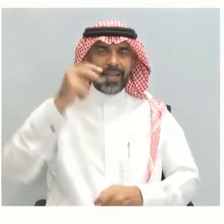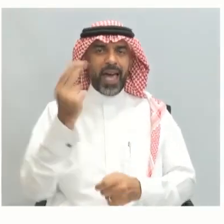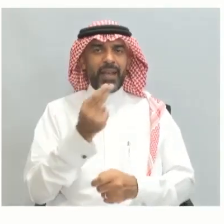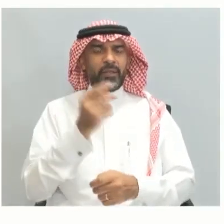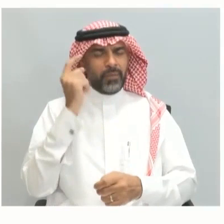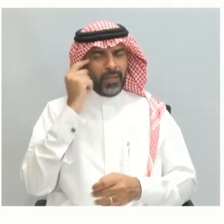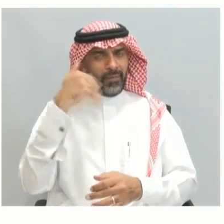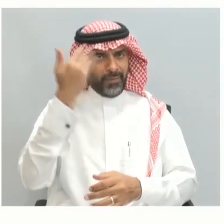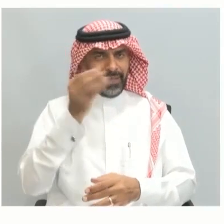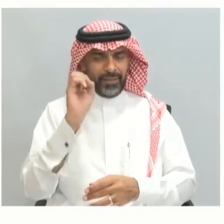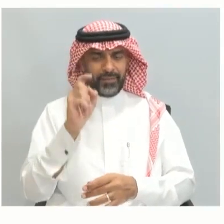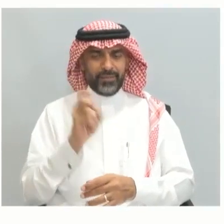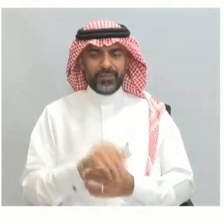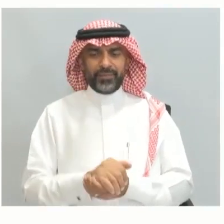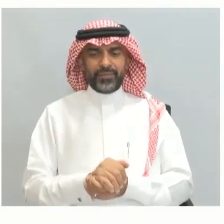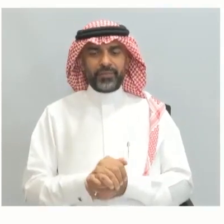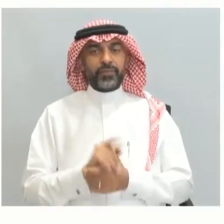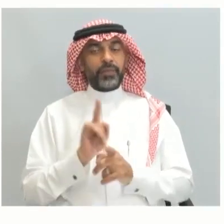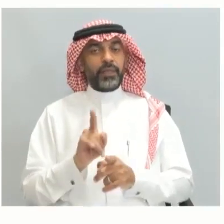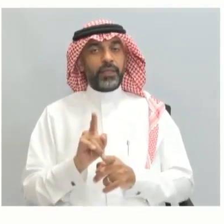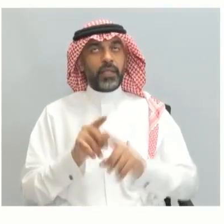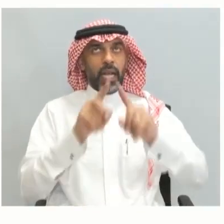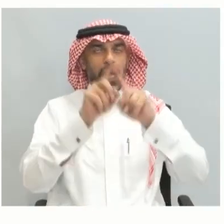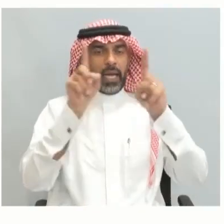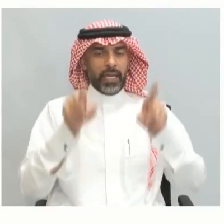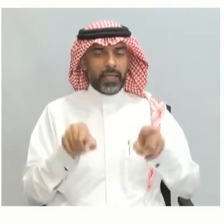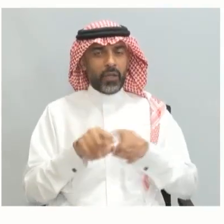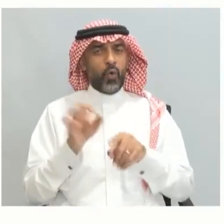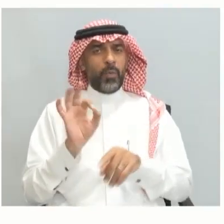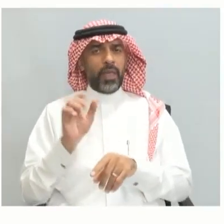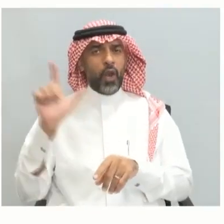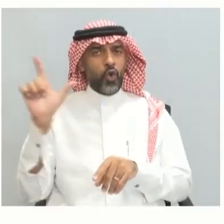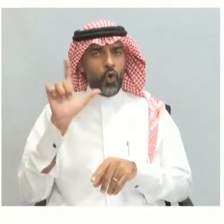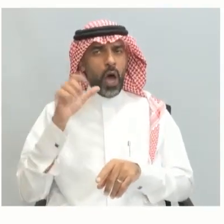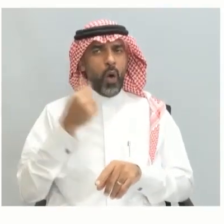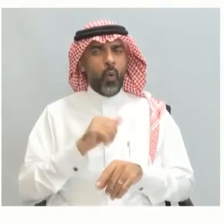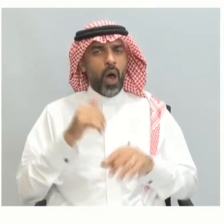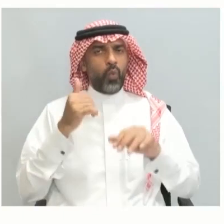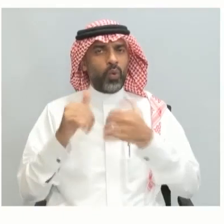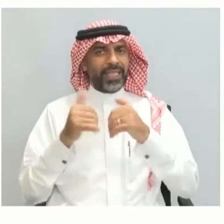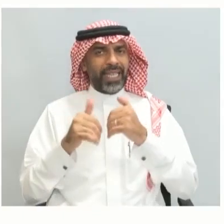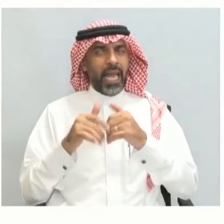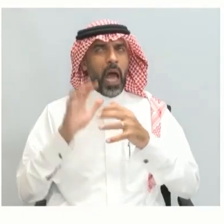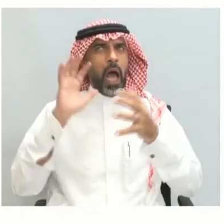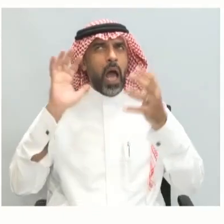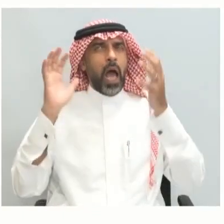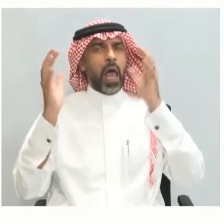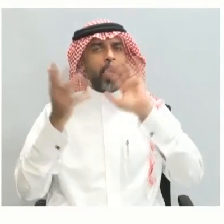اذا ابنائي الخريطه هي لغه ووسيله عالميه